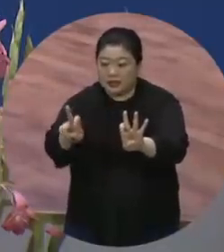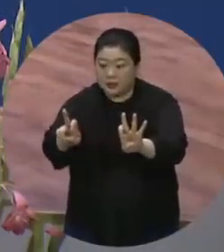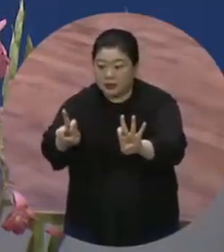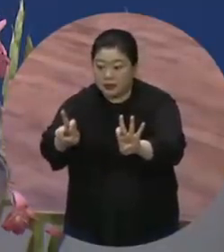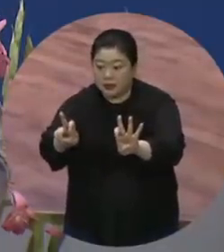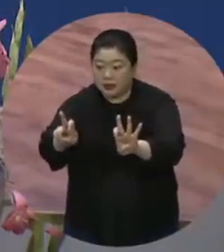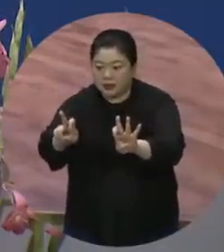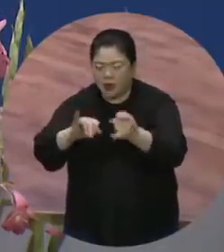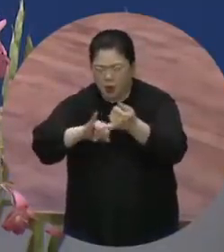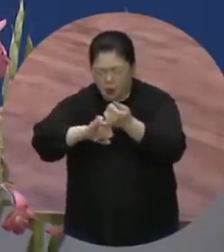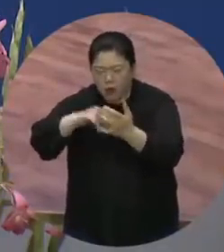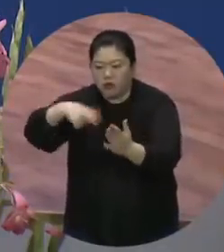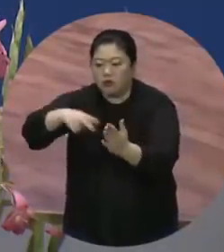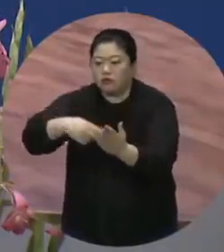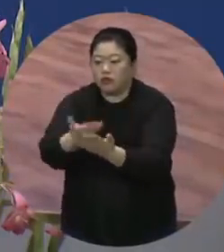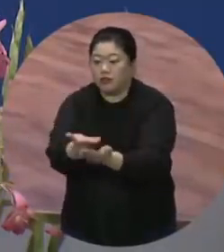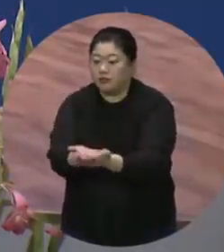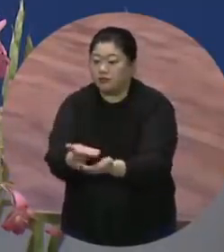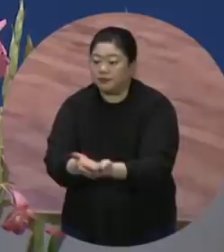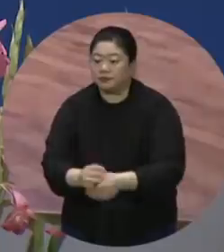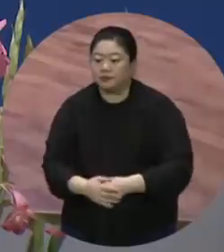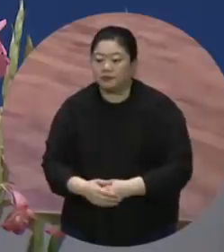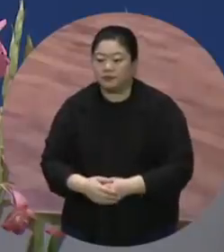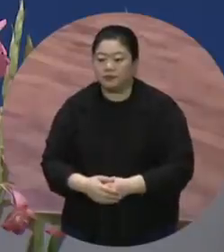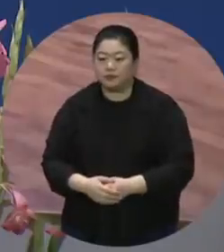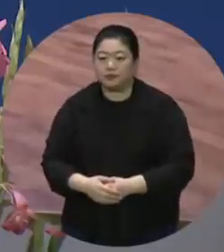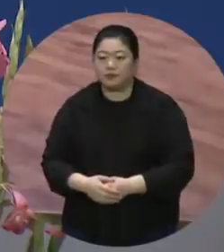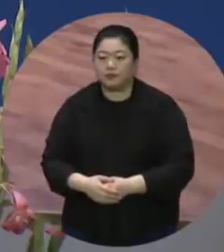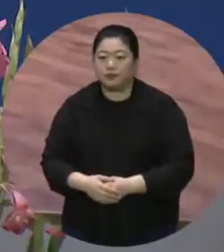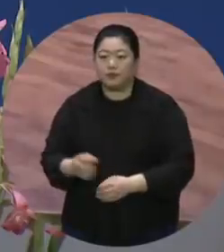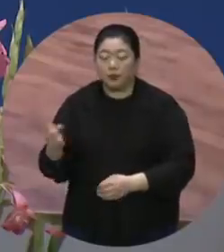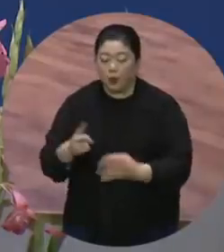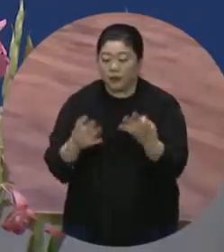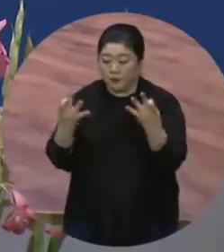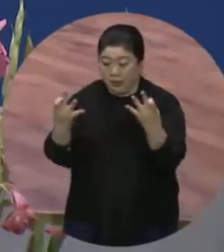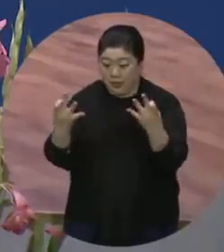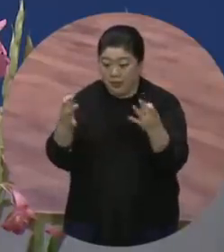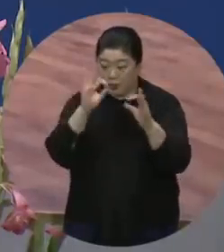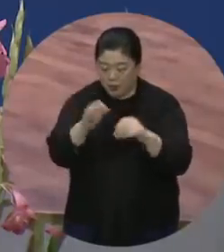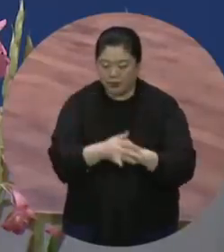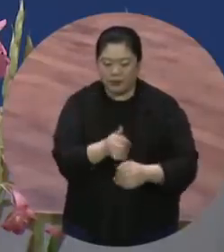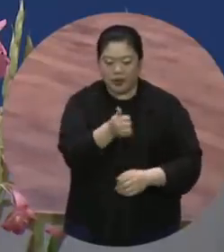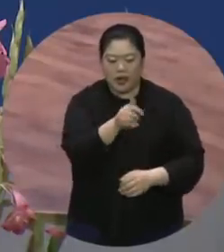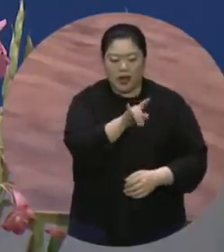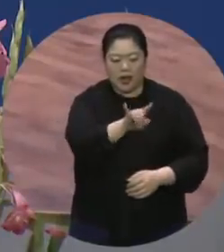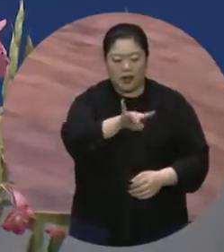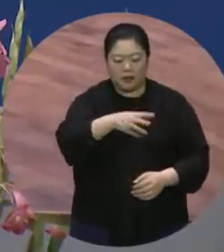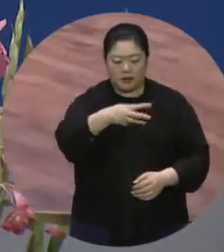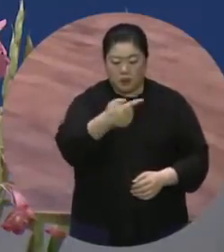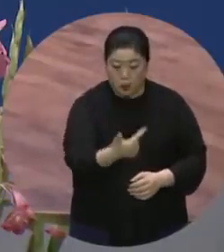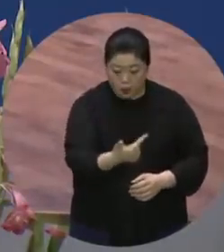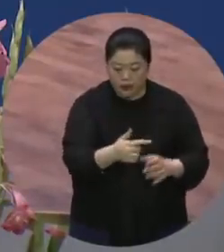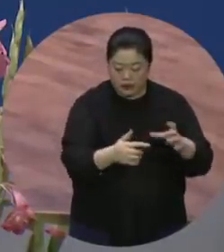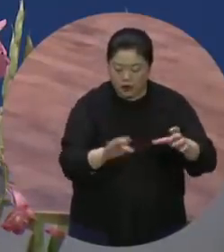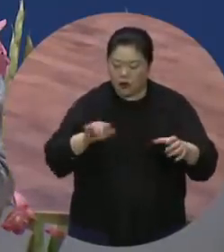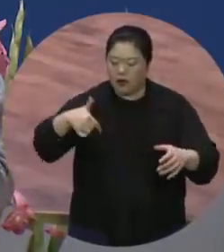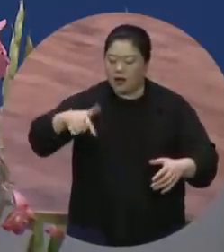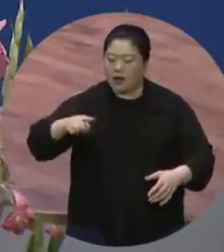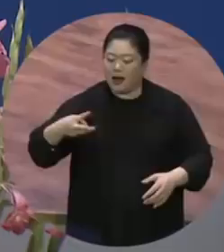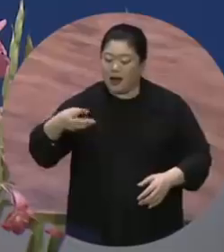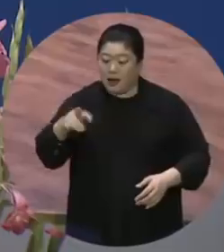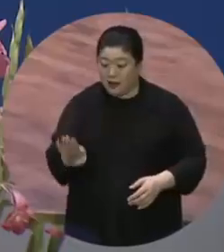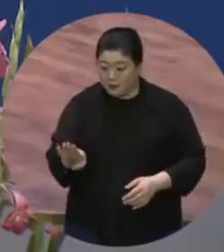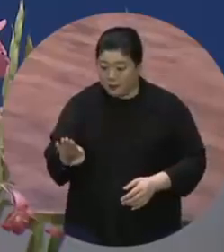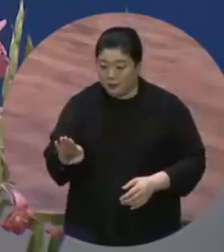자, 도전하고 응답받았습니다. 14절에 보면 헤브론이 그리스 사람 여분의 아들 갈렙을 갈렙의 기업이